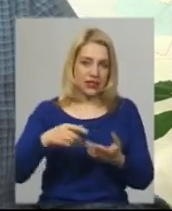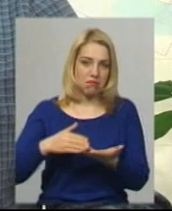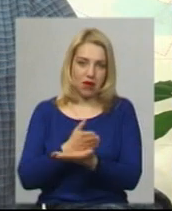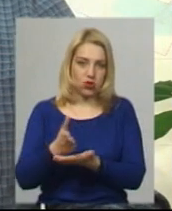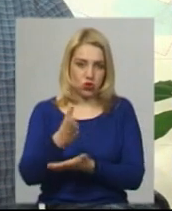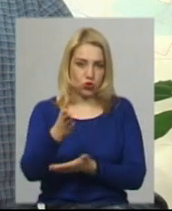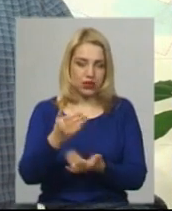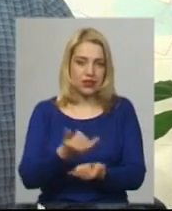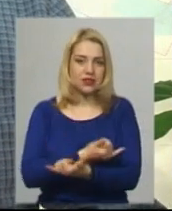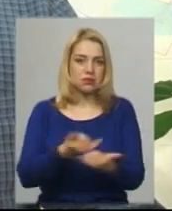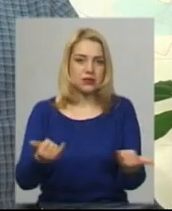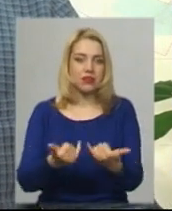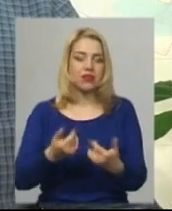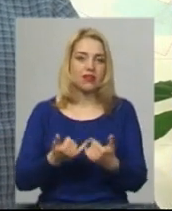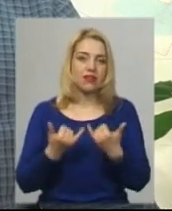мікрорайони.